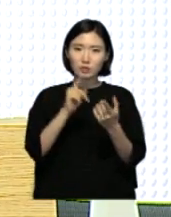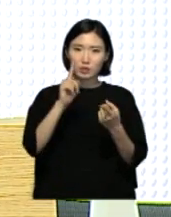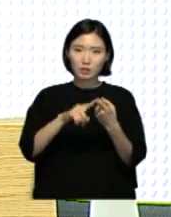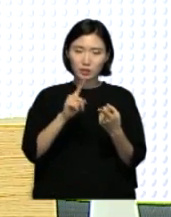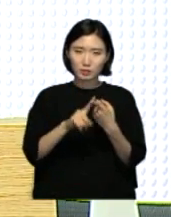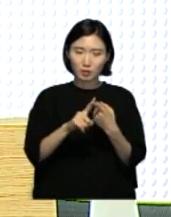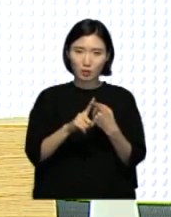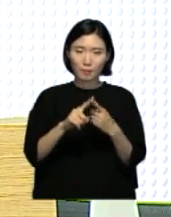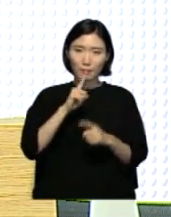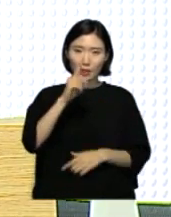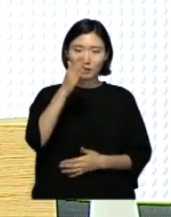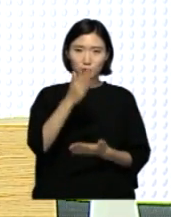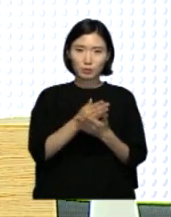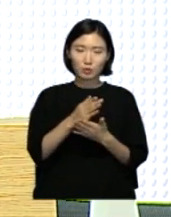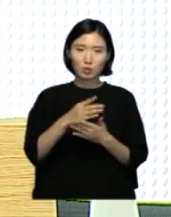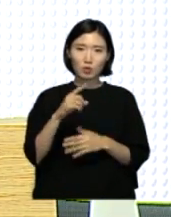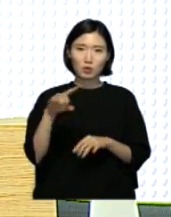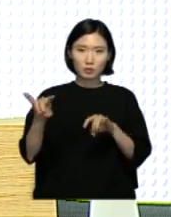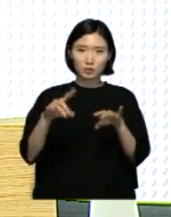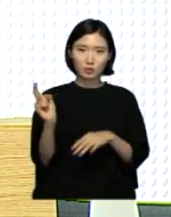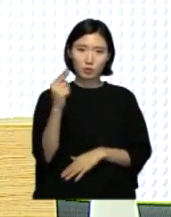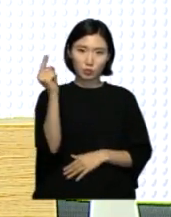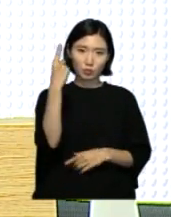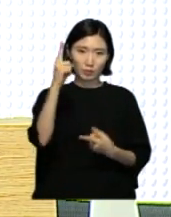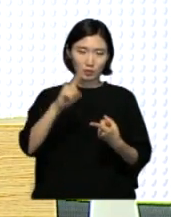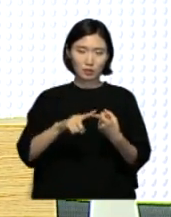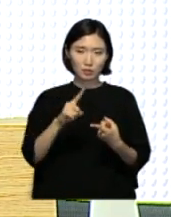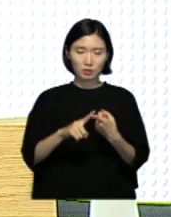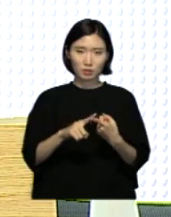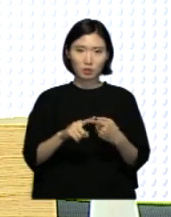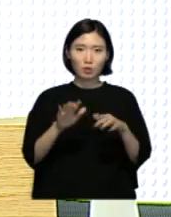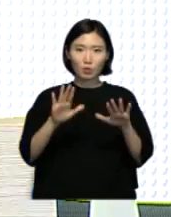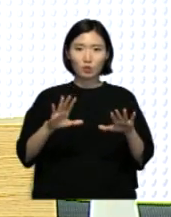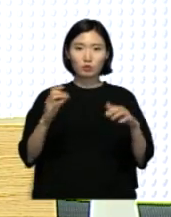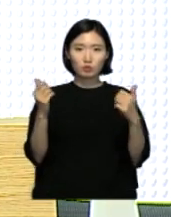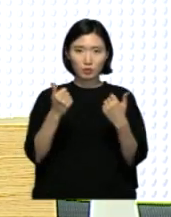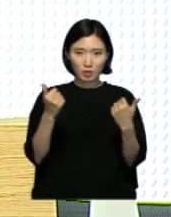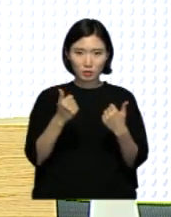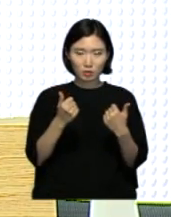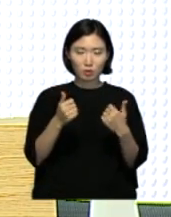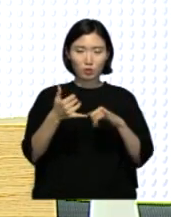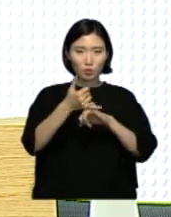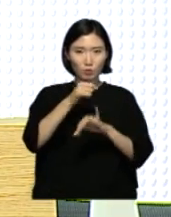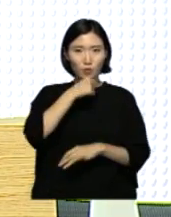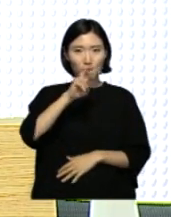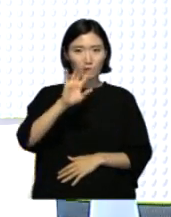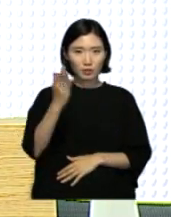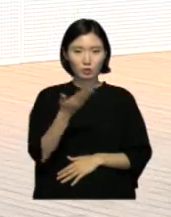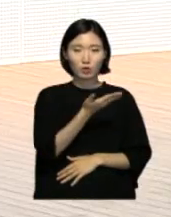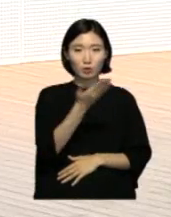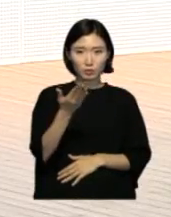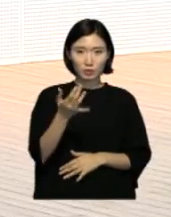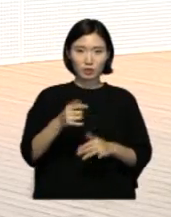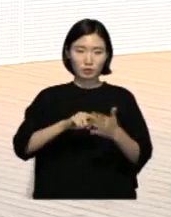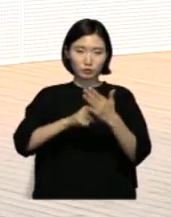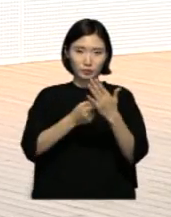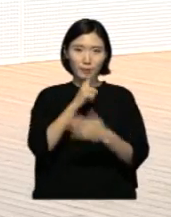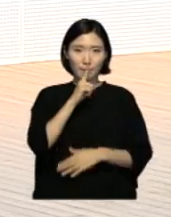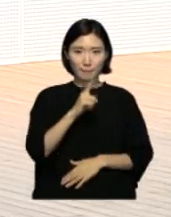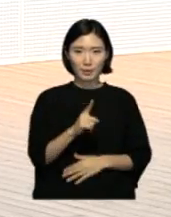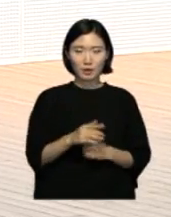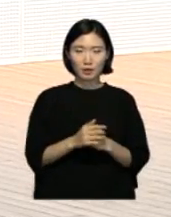이 전기요금만큼이라도 이번 정기국회에서 반드시 통과시켜야 된다고 제가 여러분께 주장합니다.